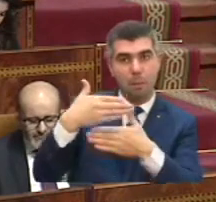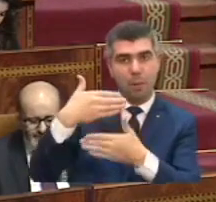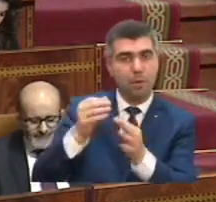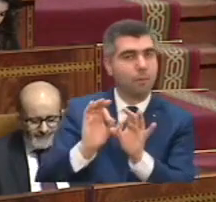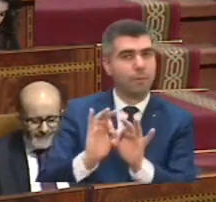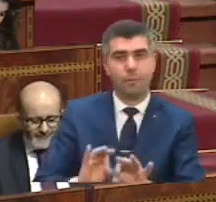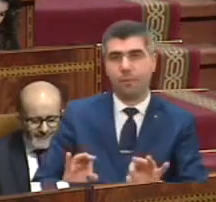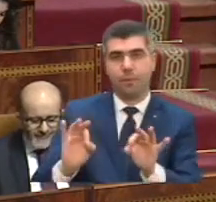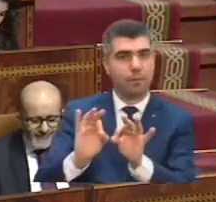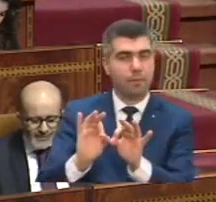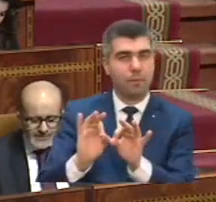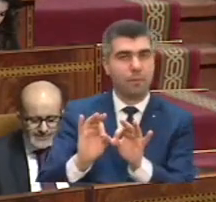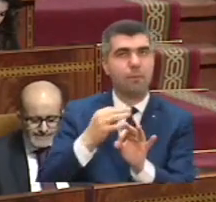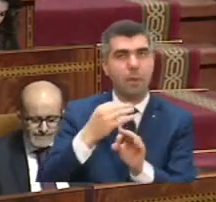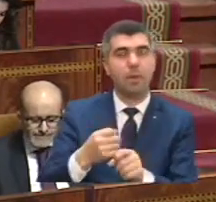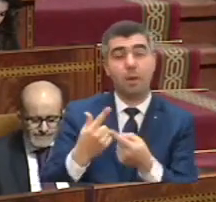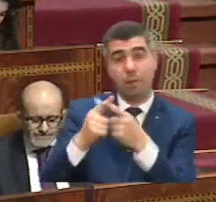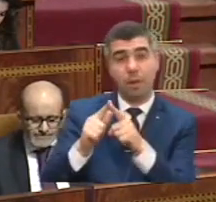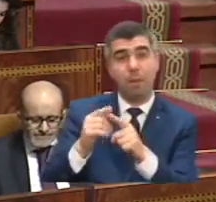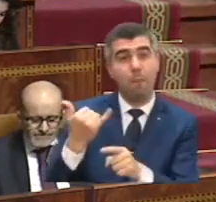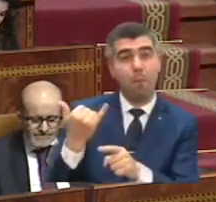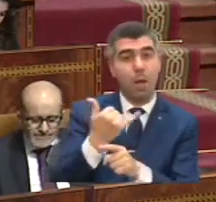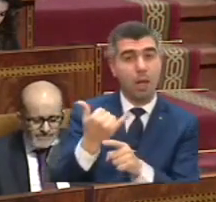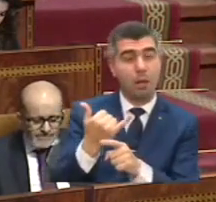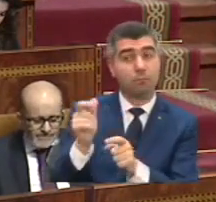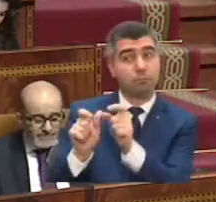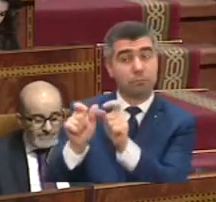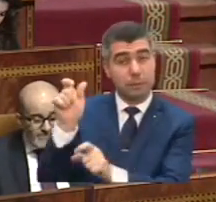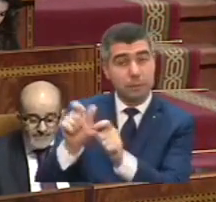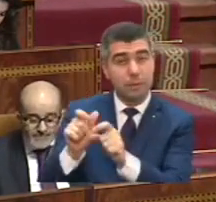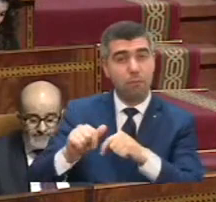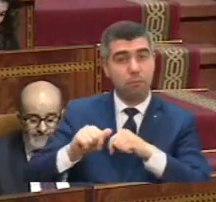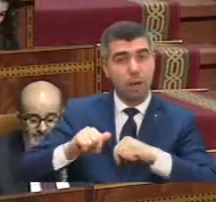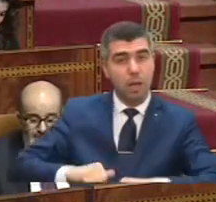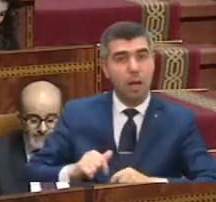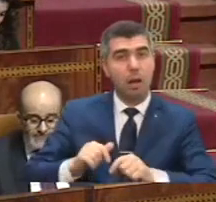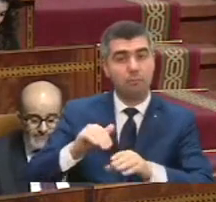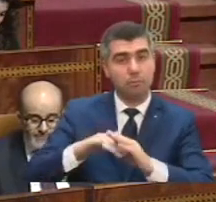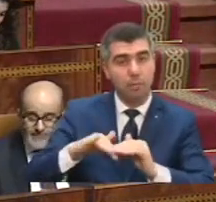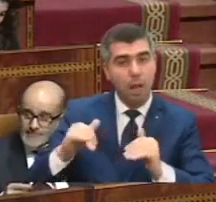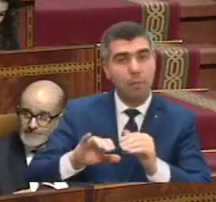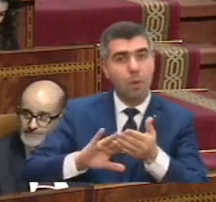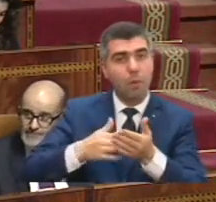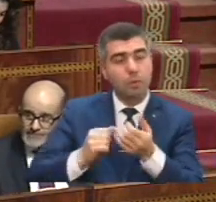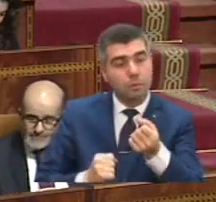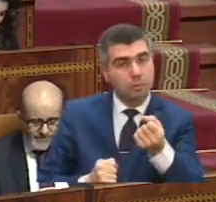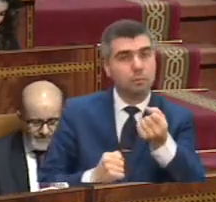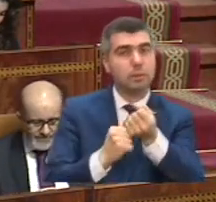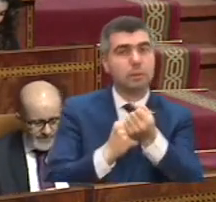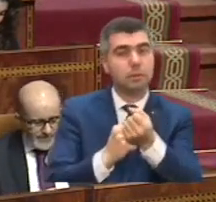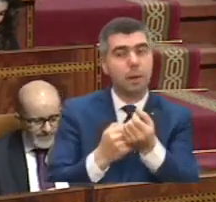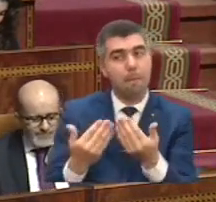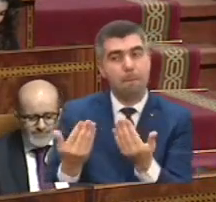درعا تفيلالت تطافر جهود جميع القطاعات، ويبقى ذلك رهانا بتقوية الطرق مع الجهات